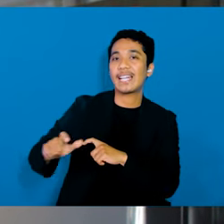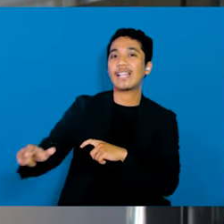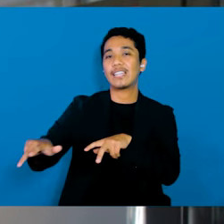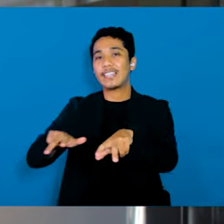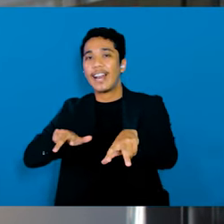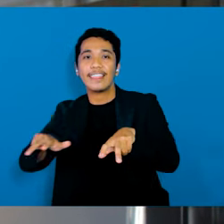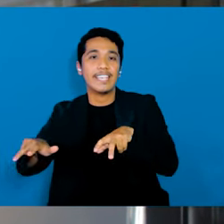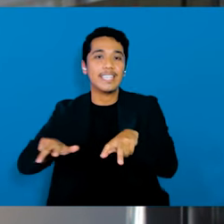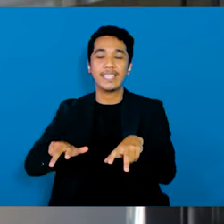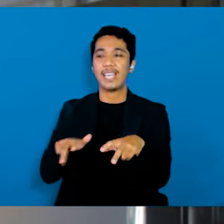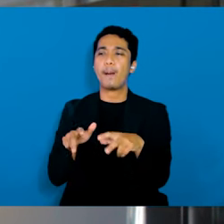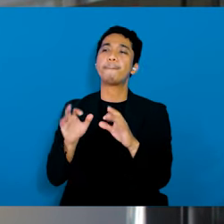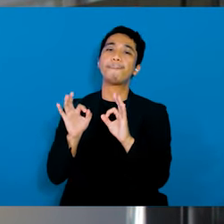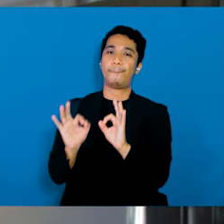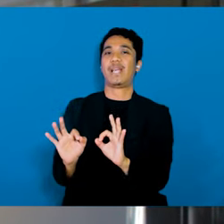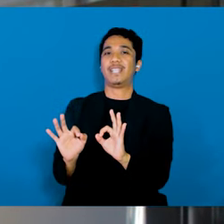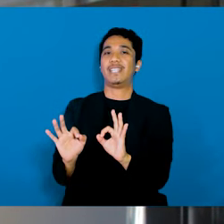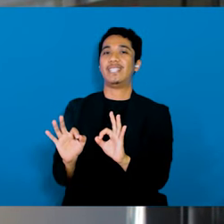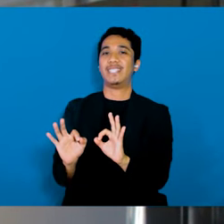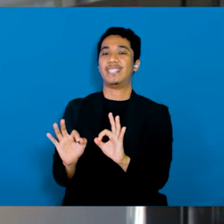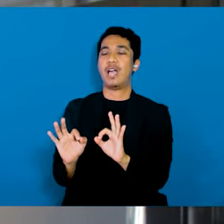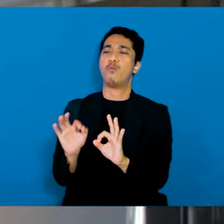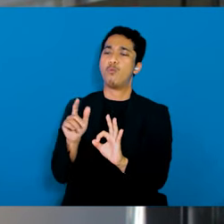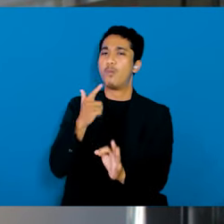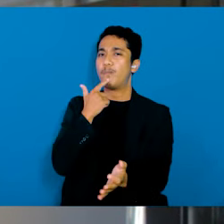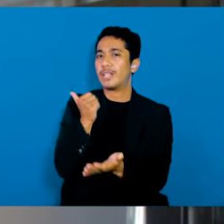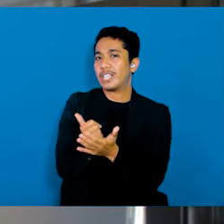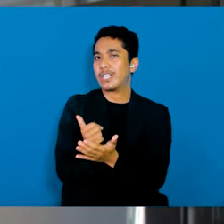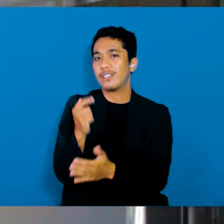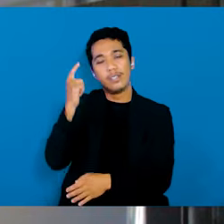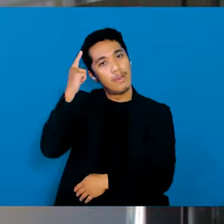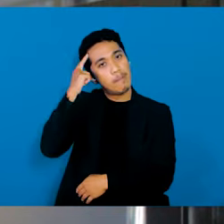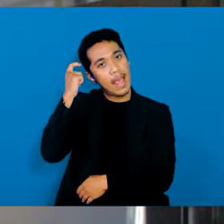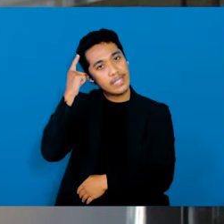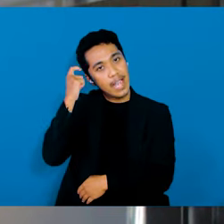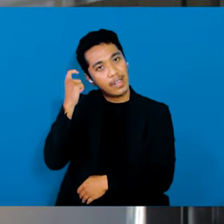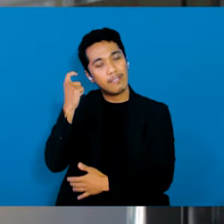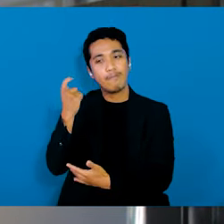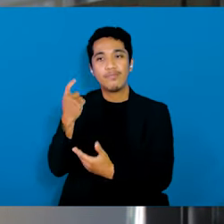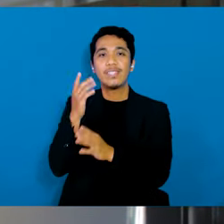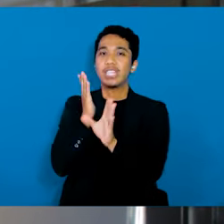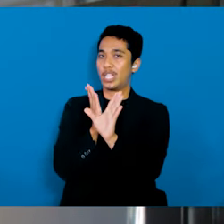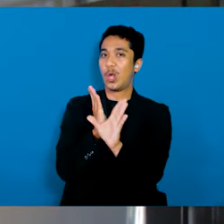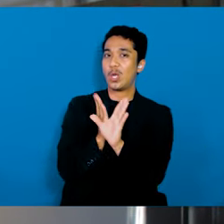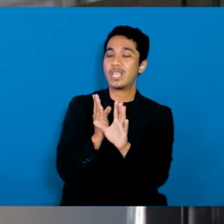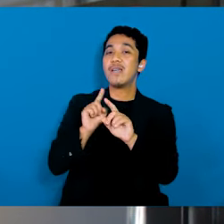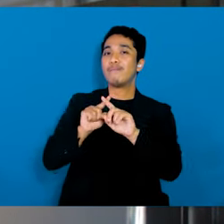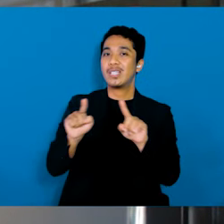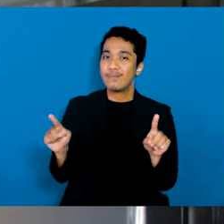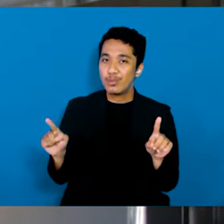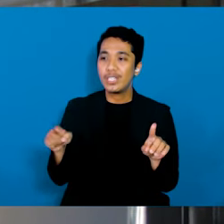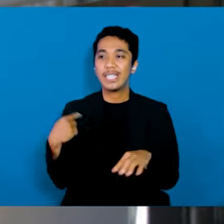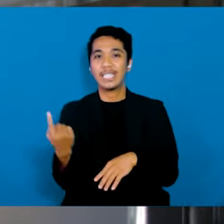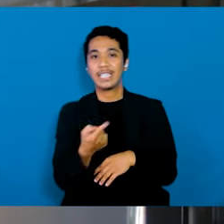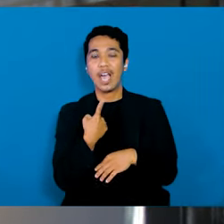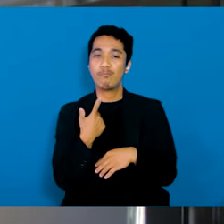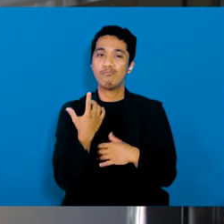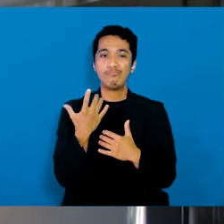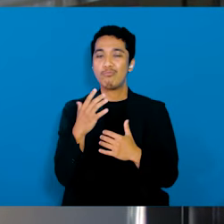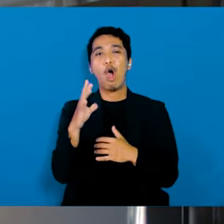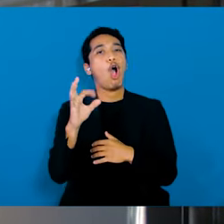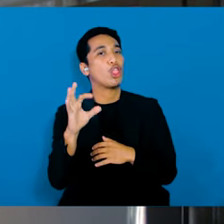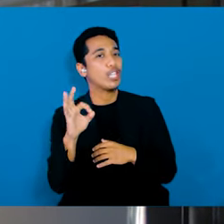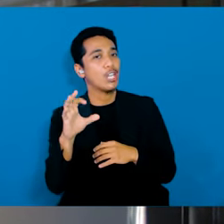yang yang pas. Nah, untuk itu sangat penting juga belajar psikologi, walaupun kita otodidak